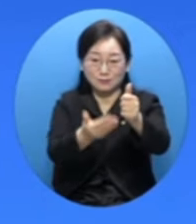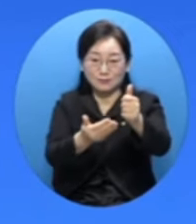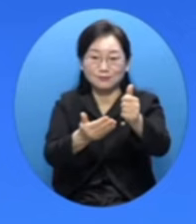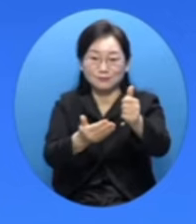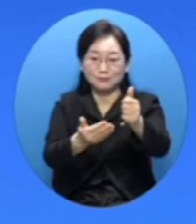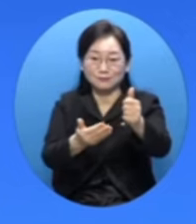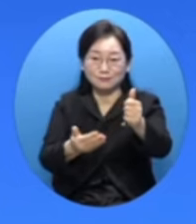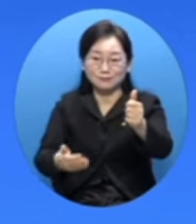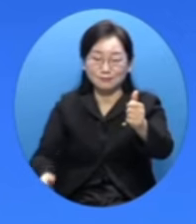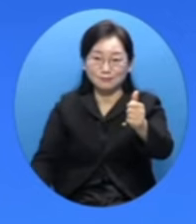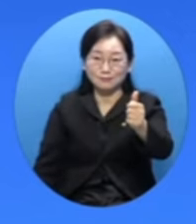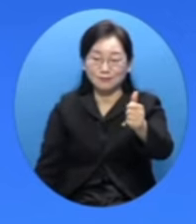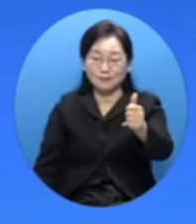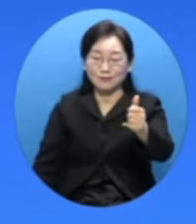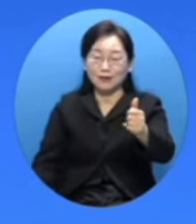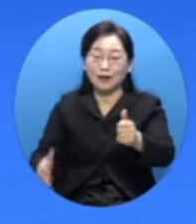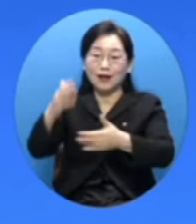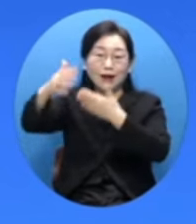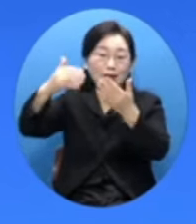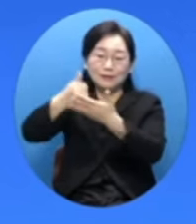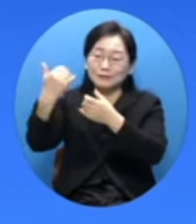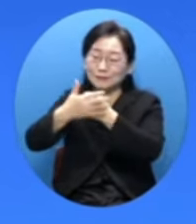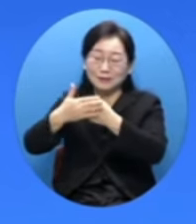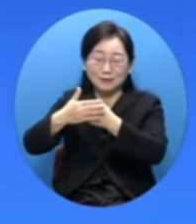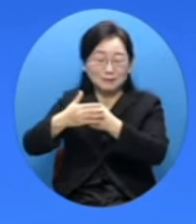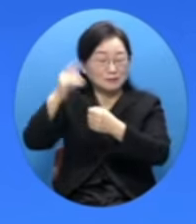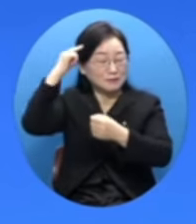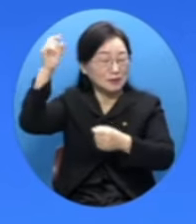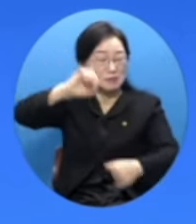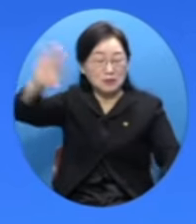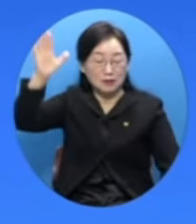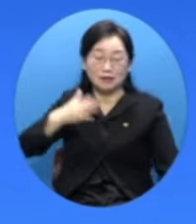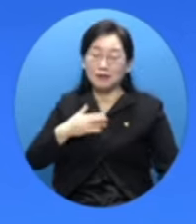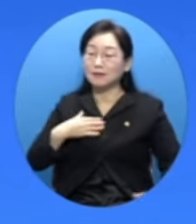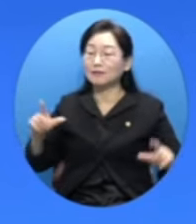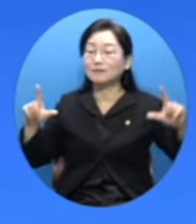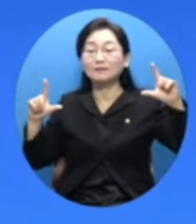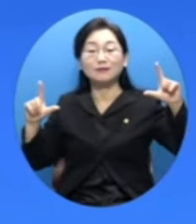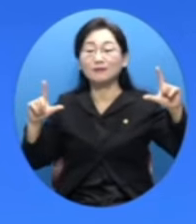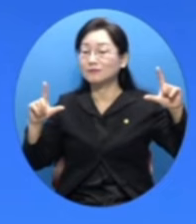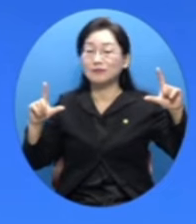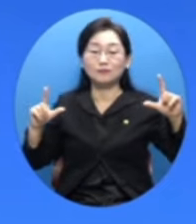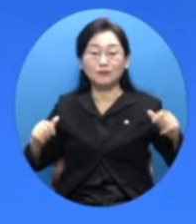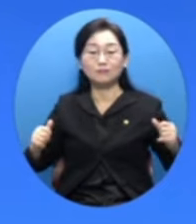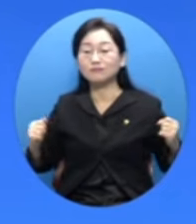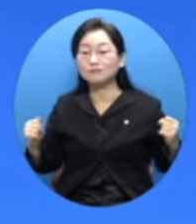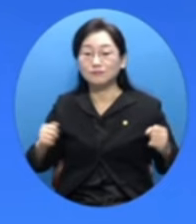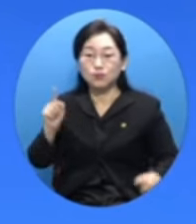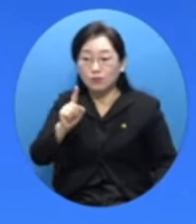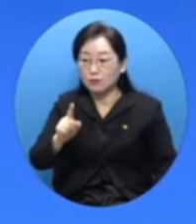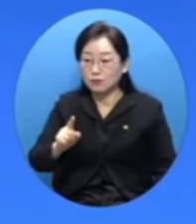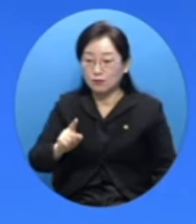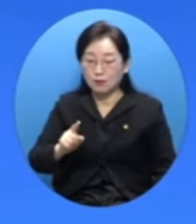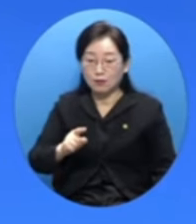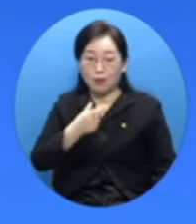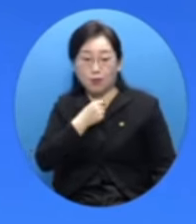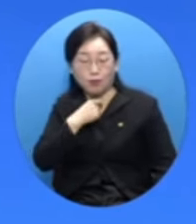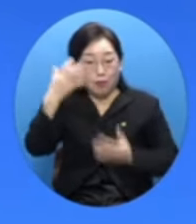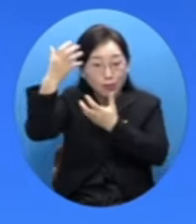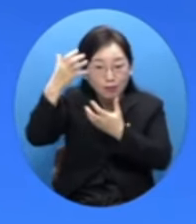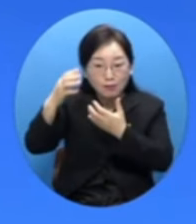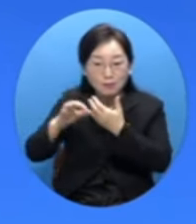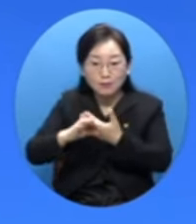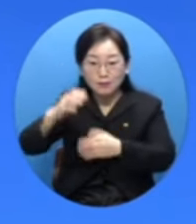세워주셨는데 주신 하나님의 은혜를 착각하고 내가 하고 내 자신의 모습을 나타내고 내 뜻을 이루어가면 그는